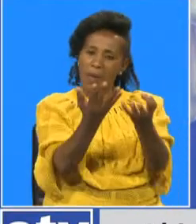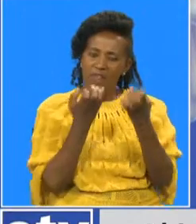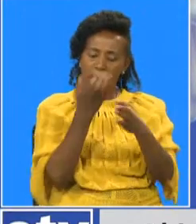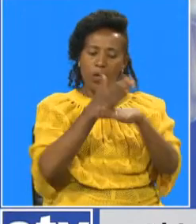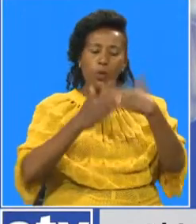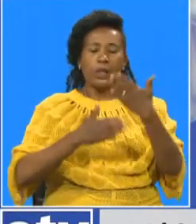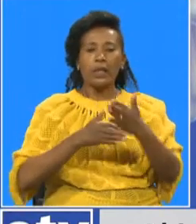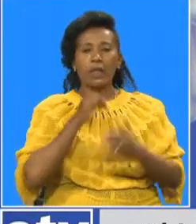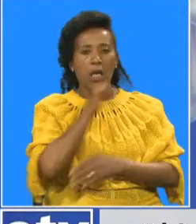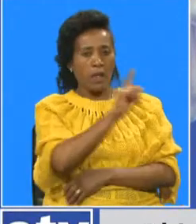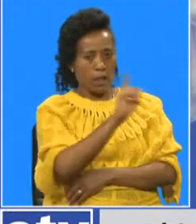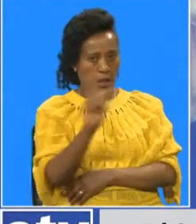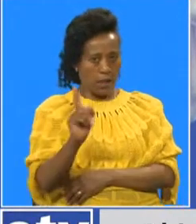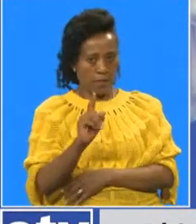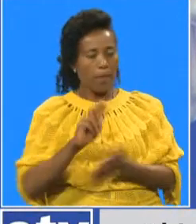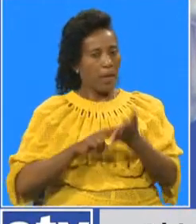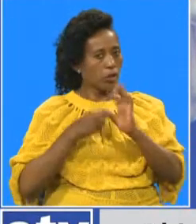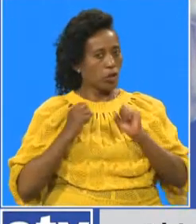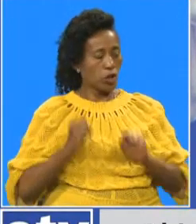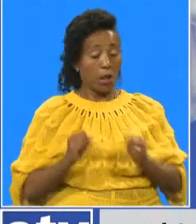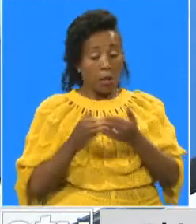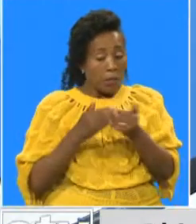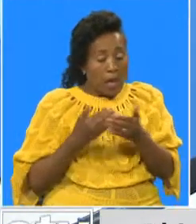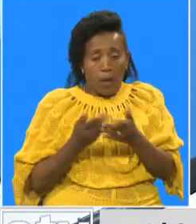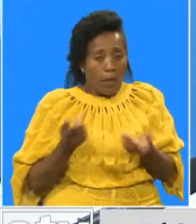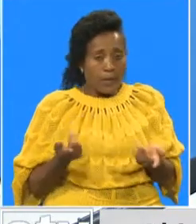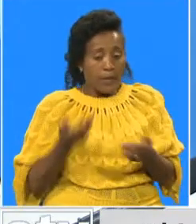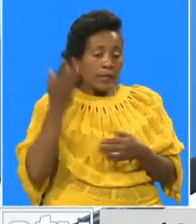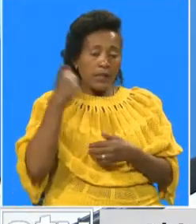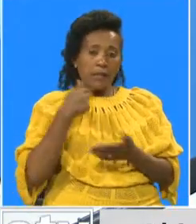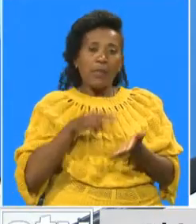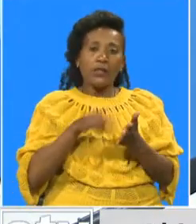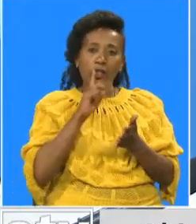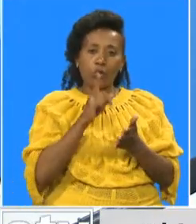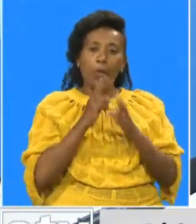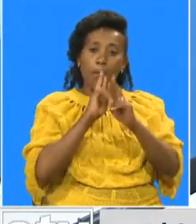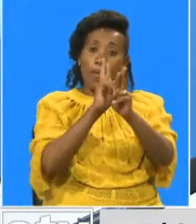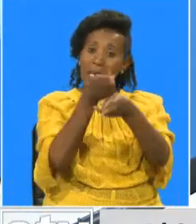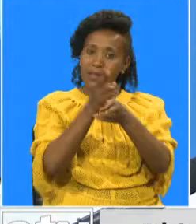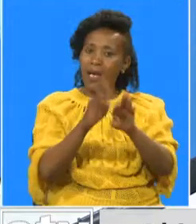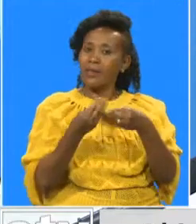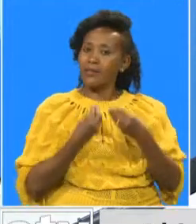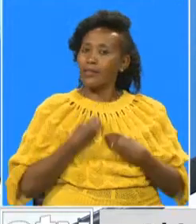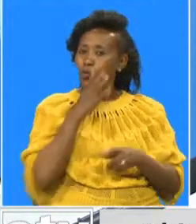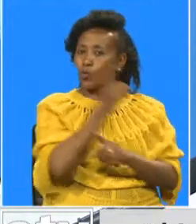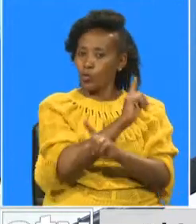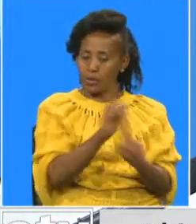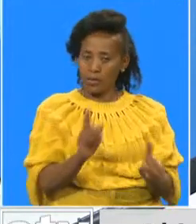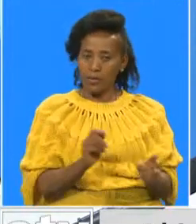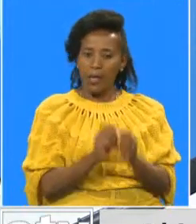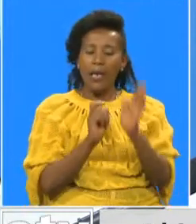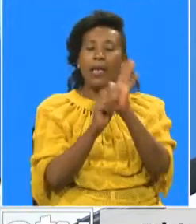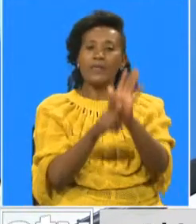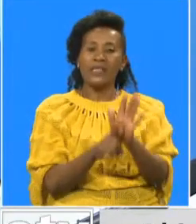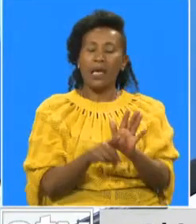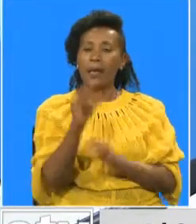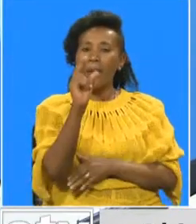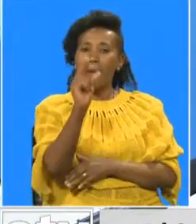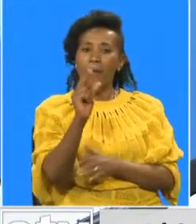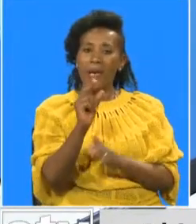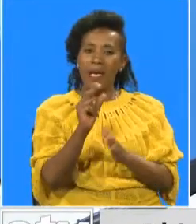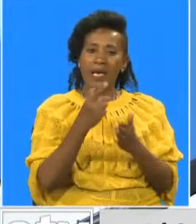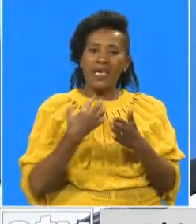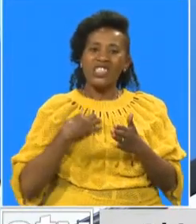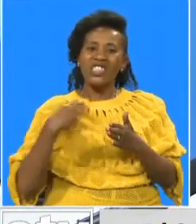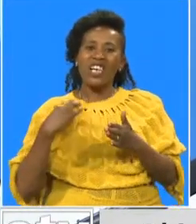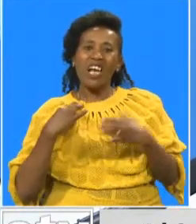በሚፈለገው ደረጃ አይደለም ማለት ይቻላል። እንደው ምናልባት ቅድም አንስቸው መልስ ያልሰጡበት ለምሳሌ